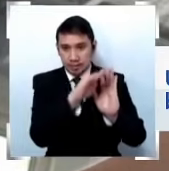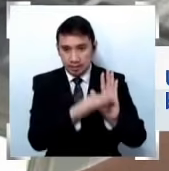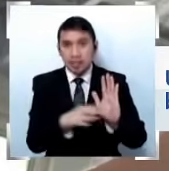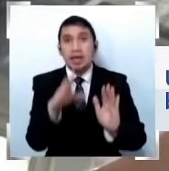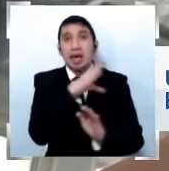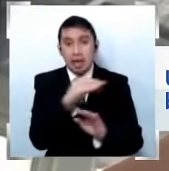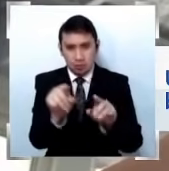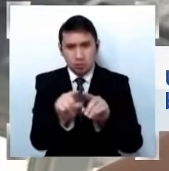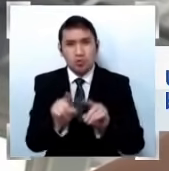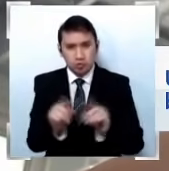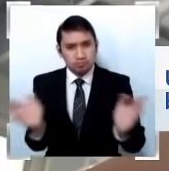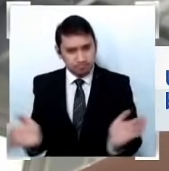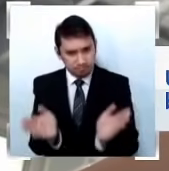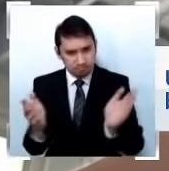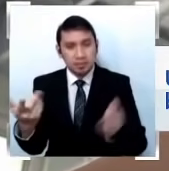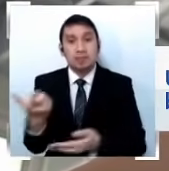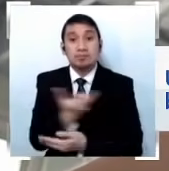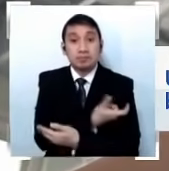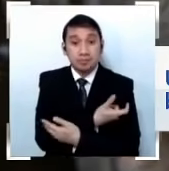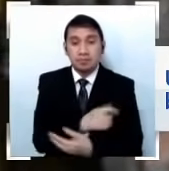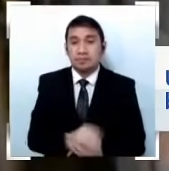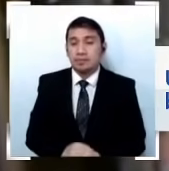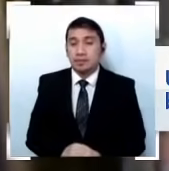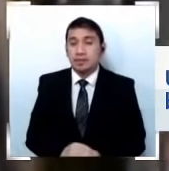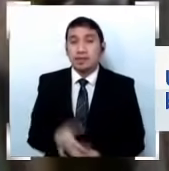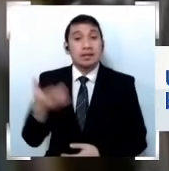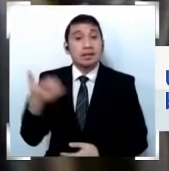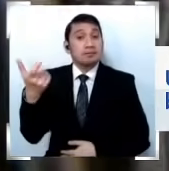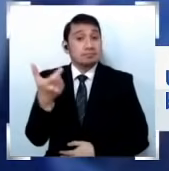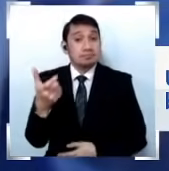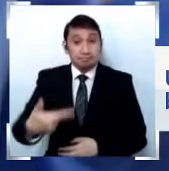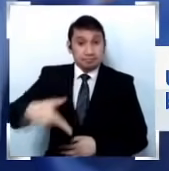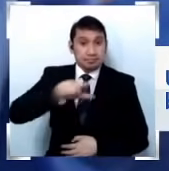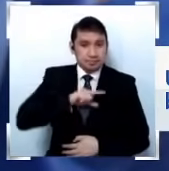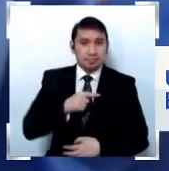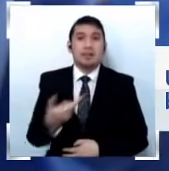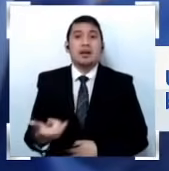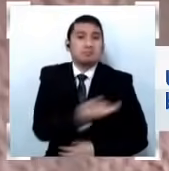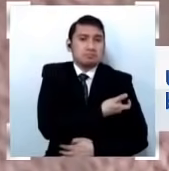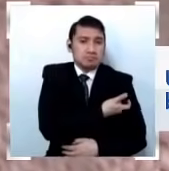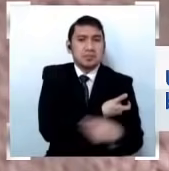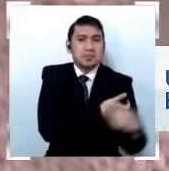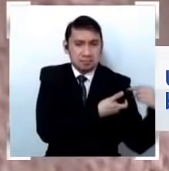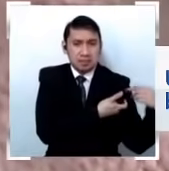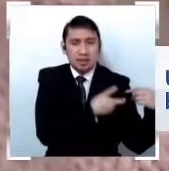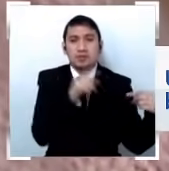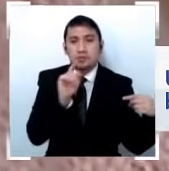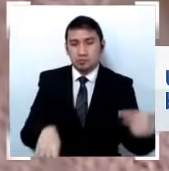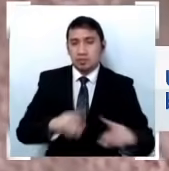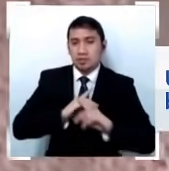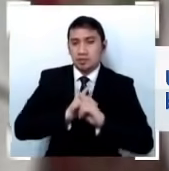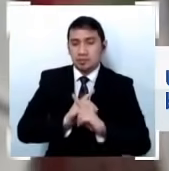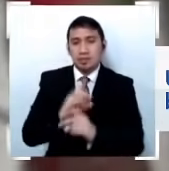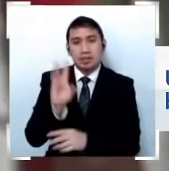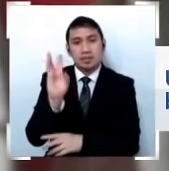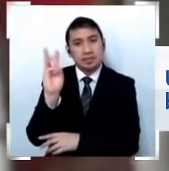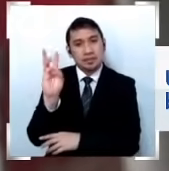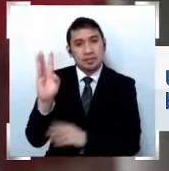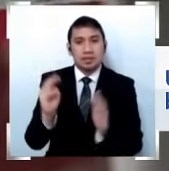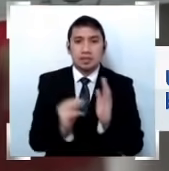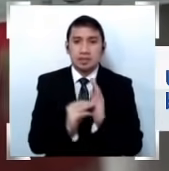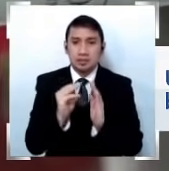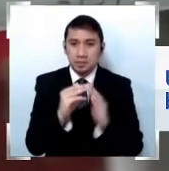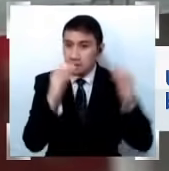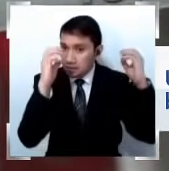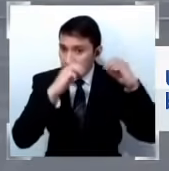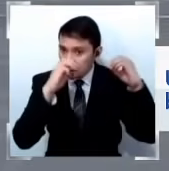vaccinated. Bakuna nga ang isa sa inaasahang pananggalang sa COVID. Mahigit 16 million doses ng COVID vaccine ang inaasahang madedeliver